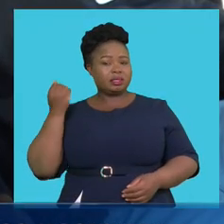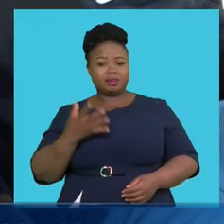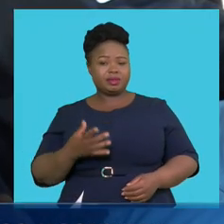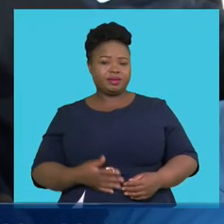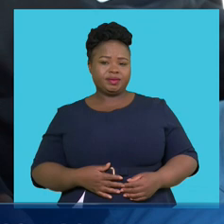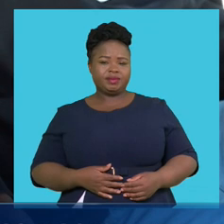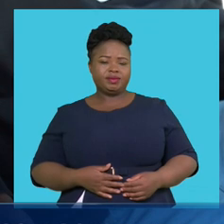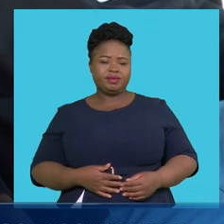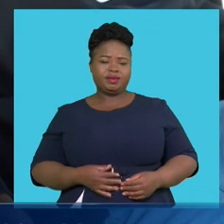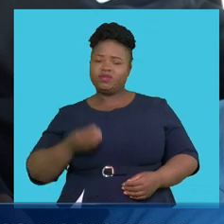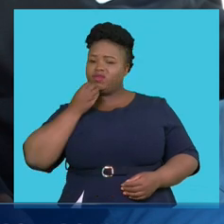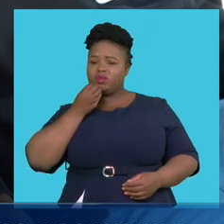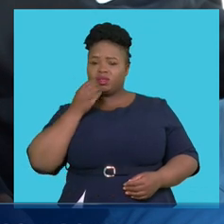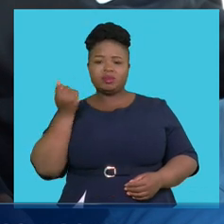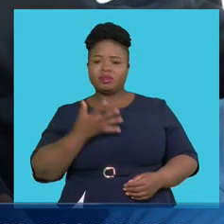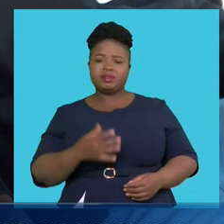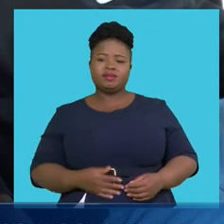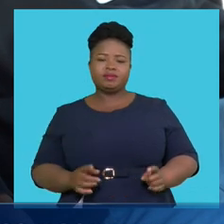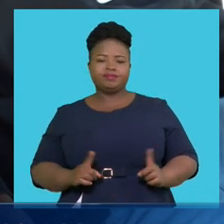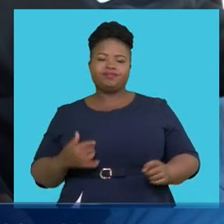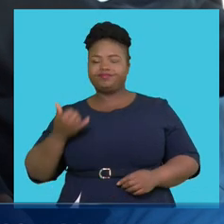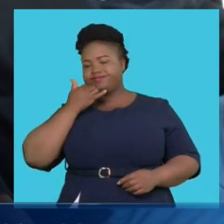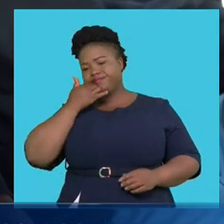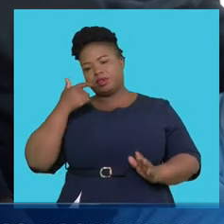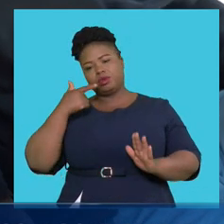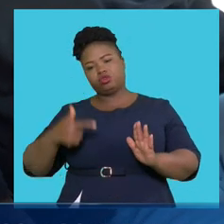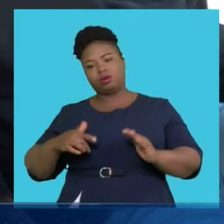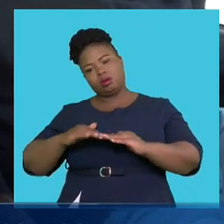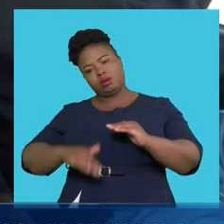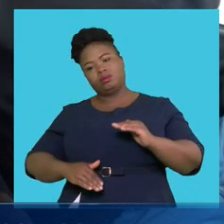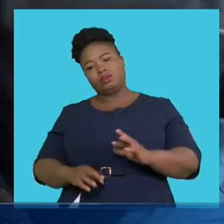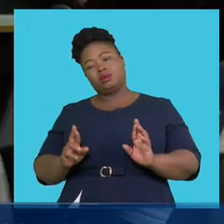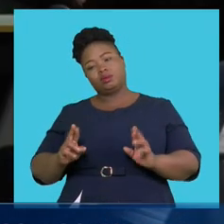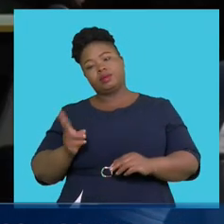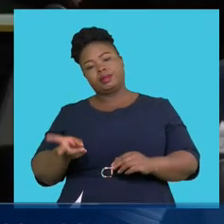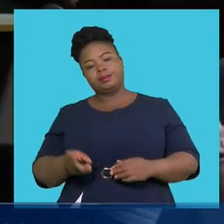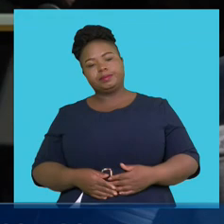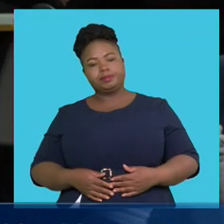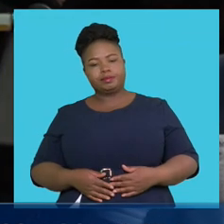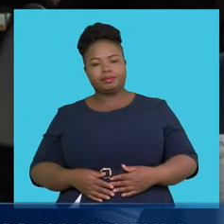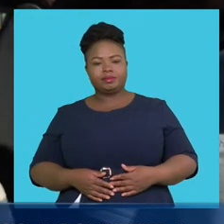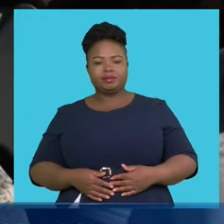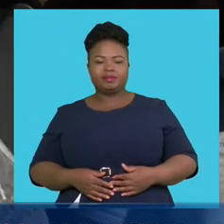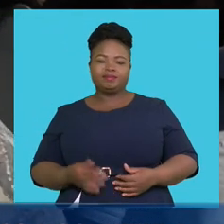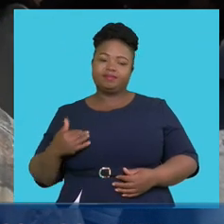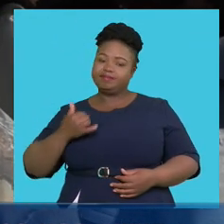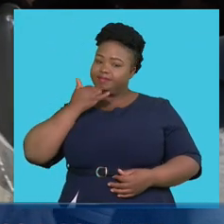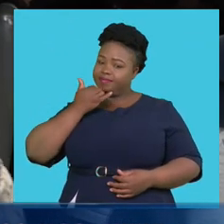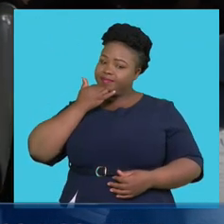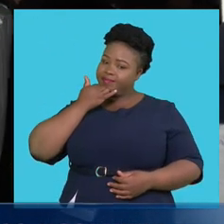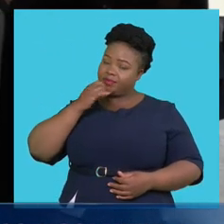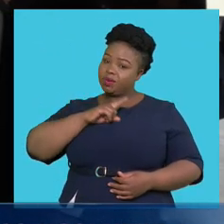kakhulu nale kwezokudla sisi. Kodwa sikuthokozele ukwehla kwapetroli engathi bangaphinde besihlisele futhi. Kuye kwangithatha kwangijabulisa